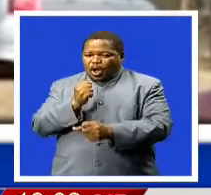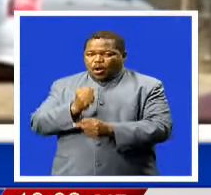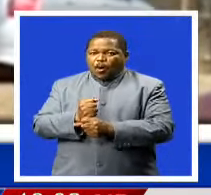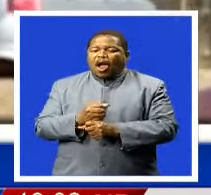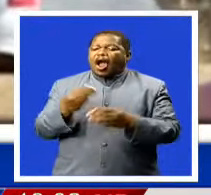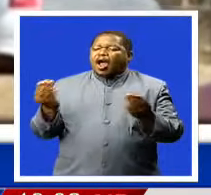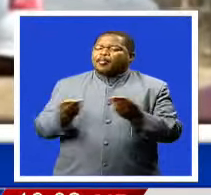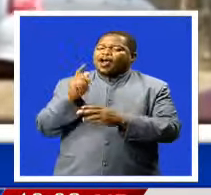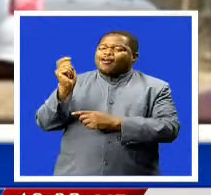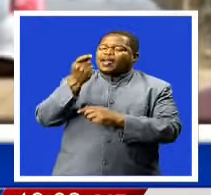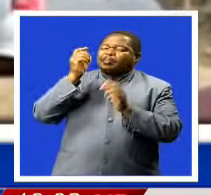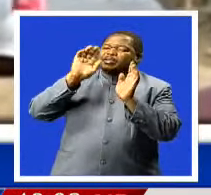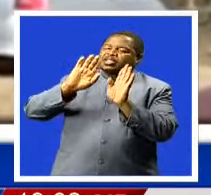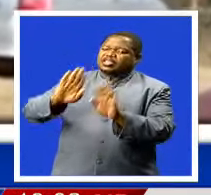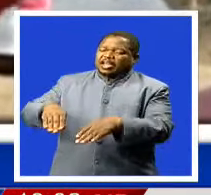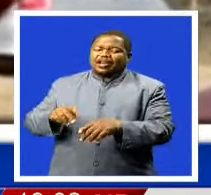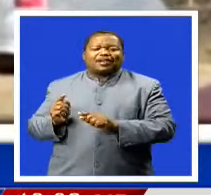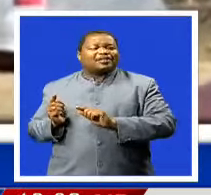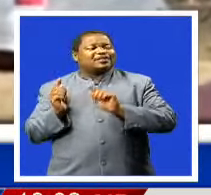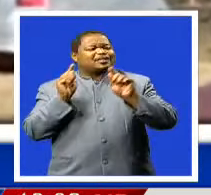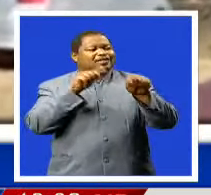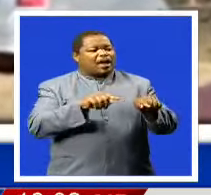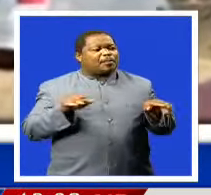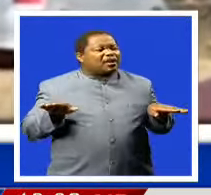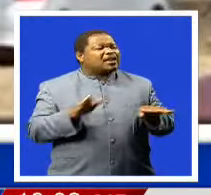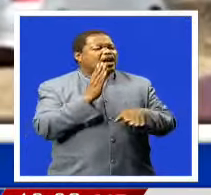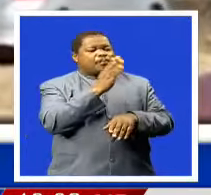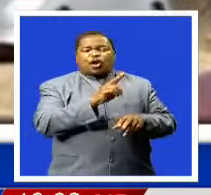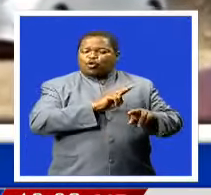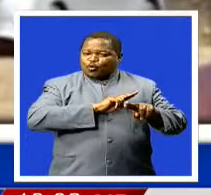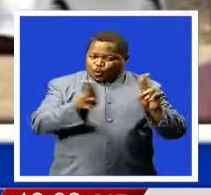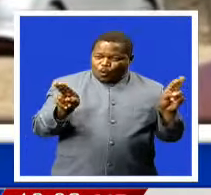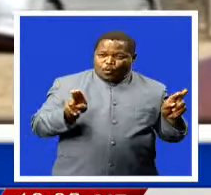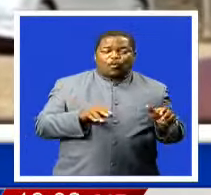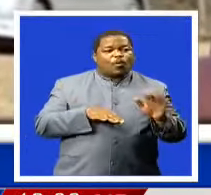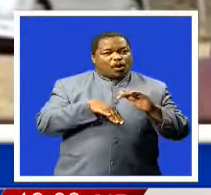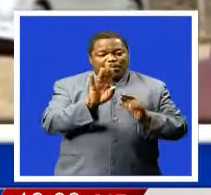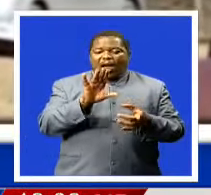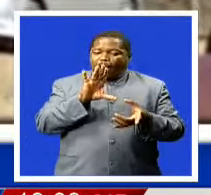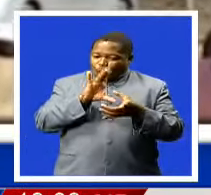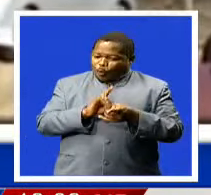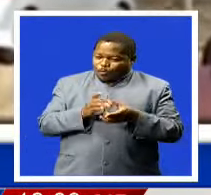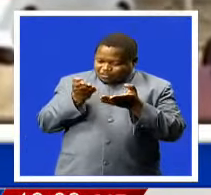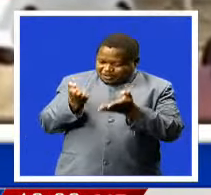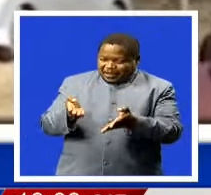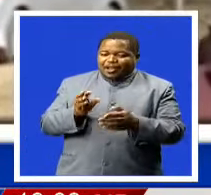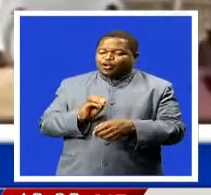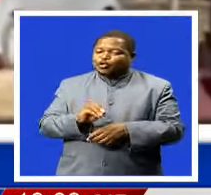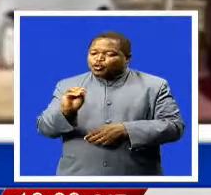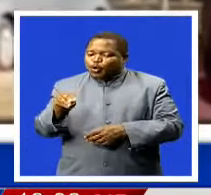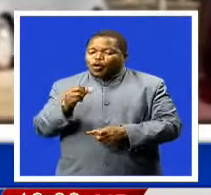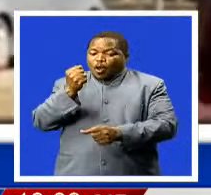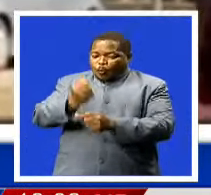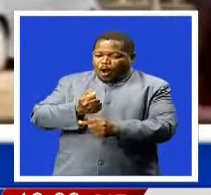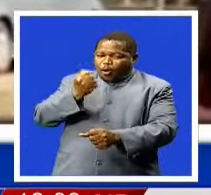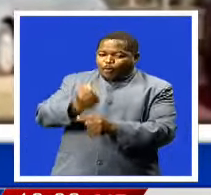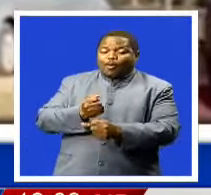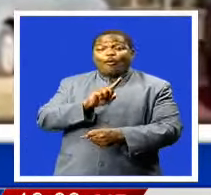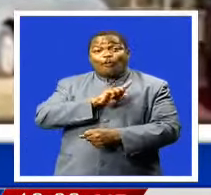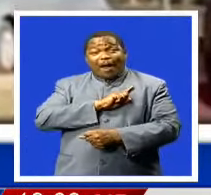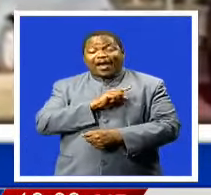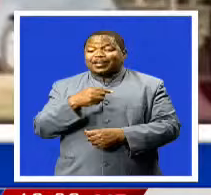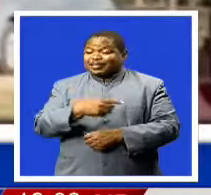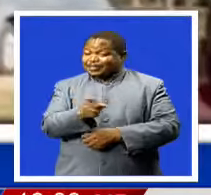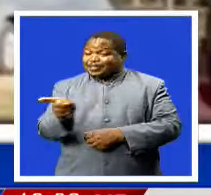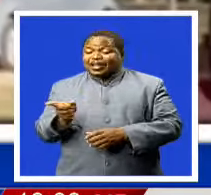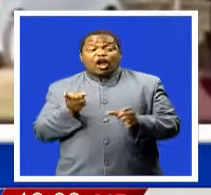ngathi impilo yala imafemini ingono manje sibuka hle la sitabe sikhombala zanibuka umsaba nontana hawo so nje wena